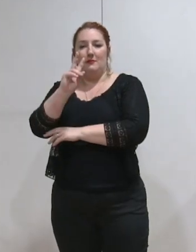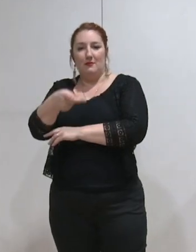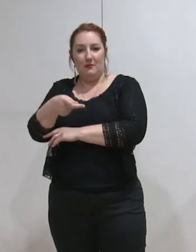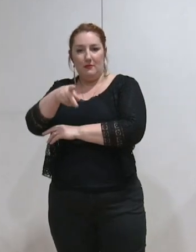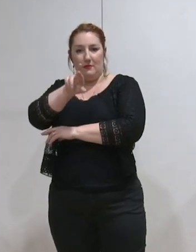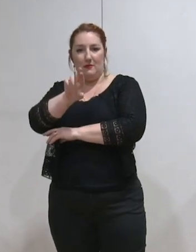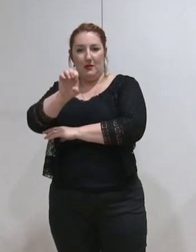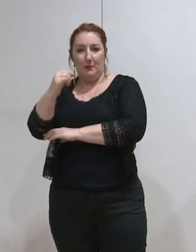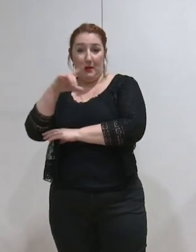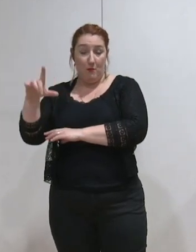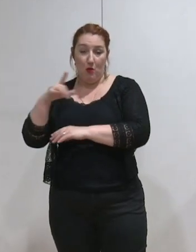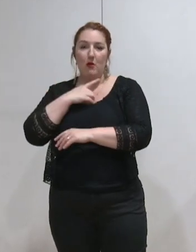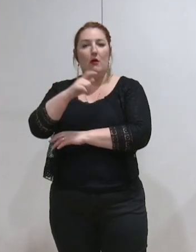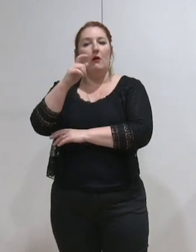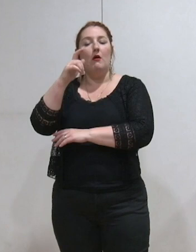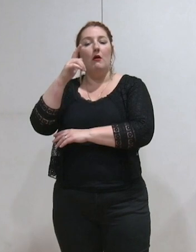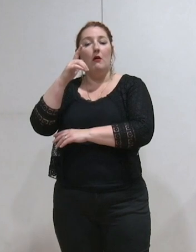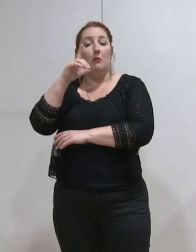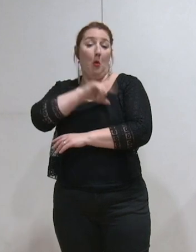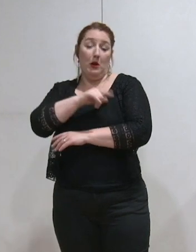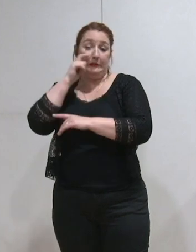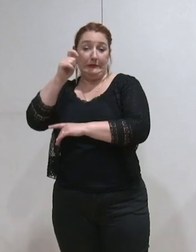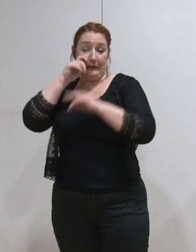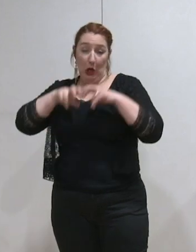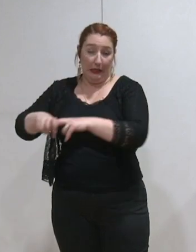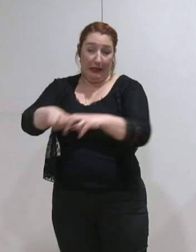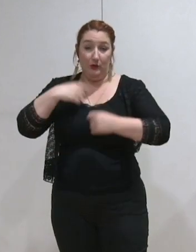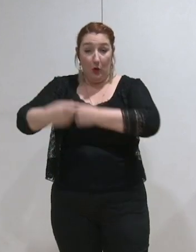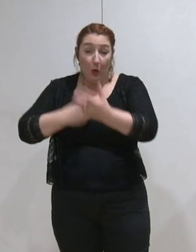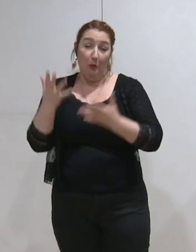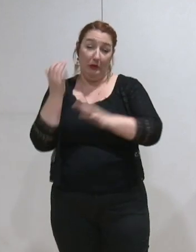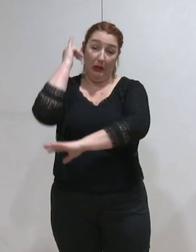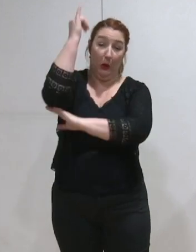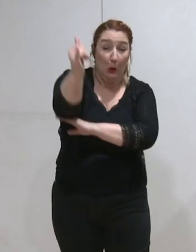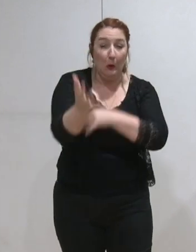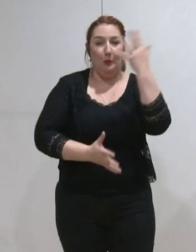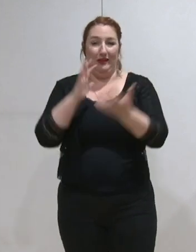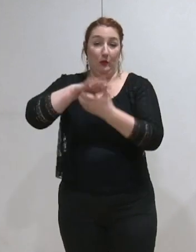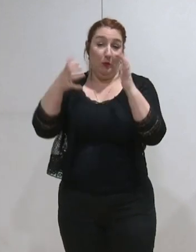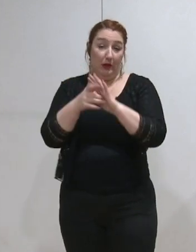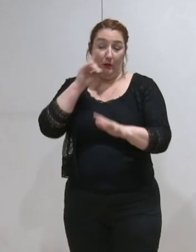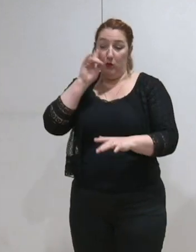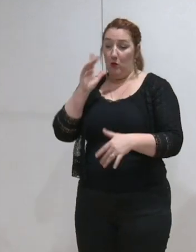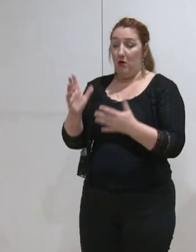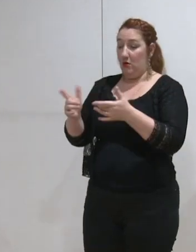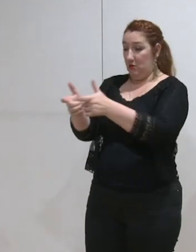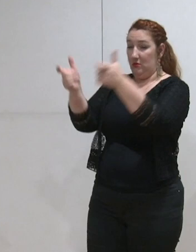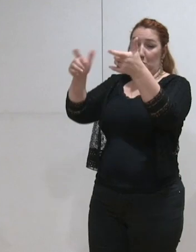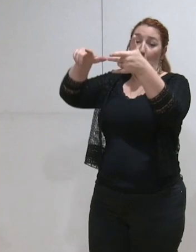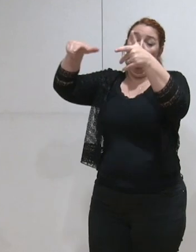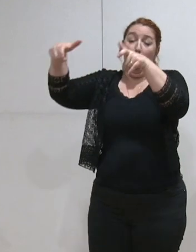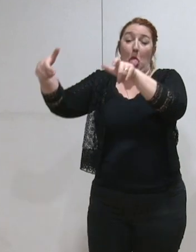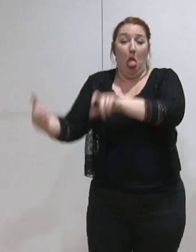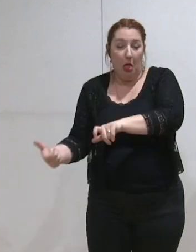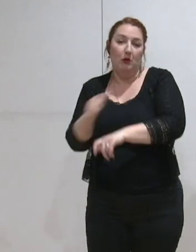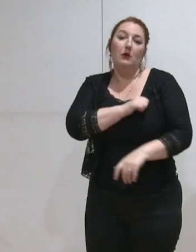l'enquête policière elle peut s'avérer longue elle peut s'avérer compliquée contenu de l'ampleur des des dégâts et